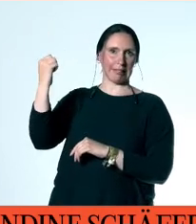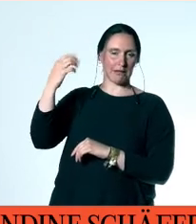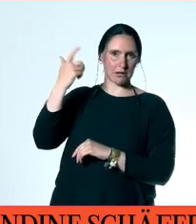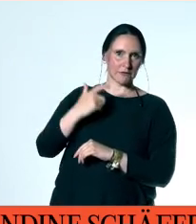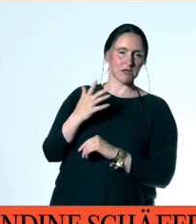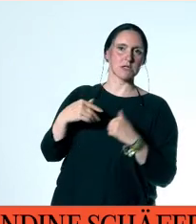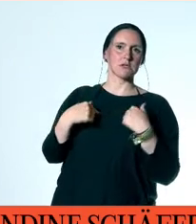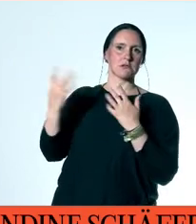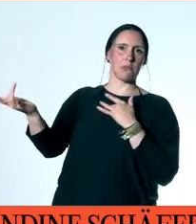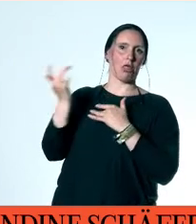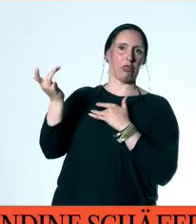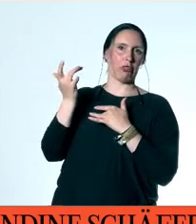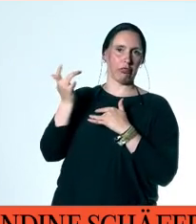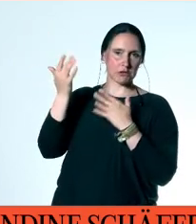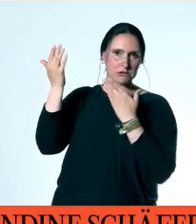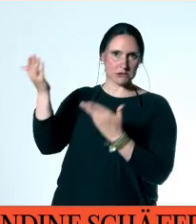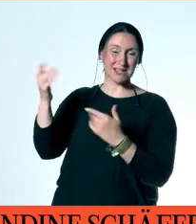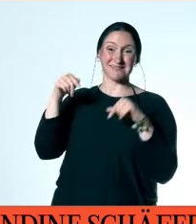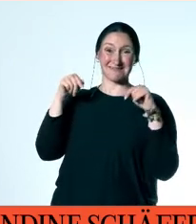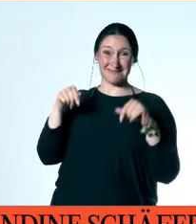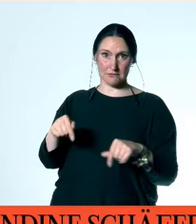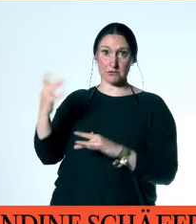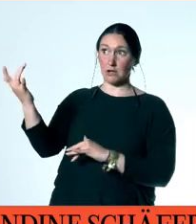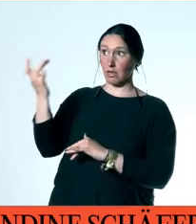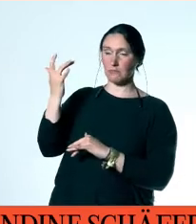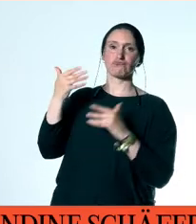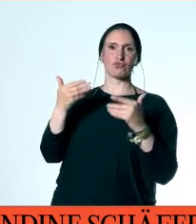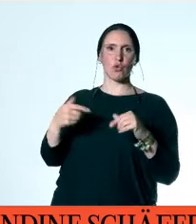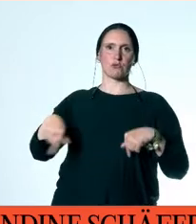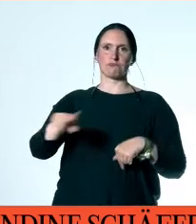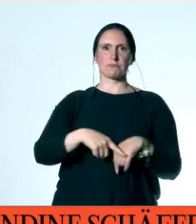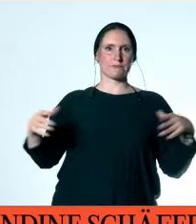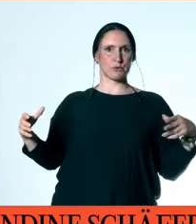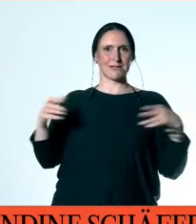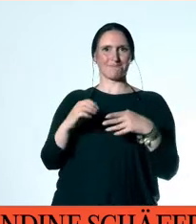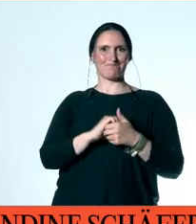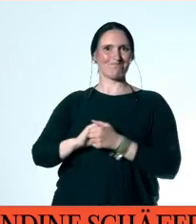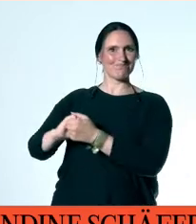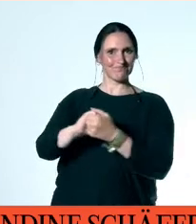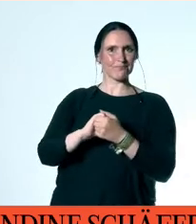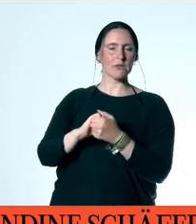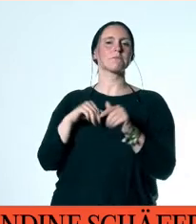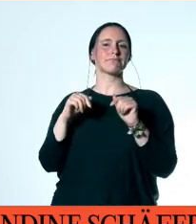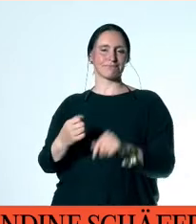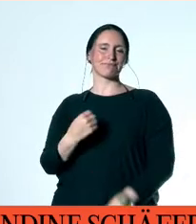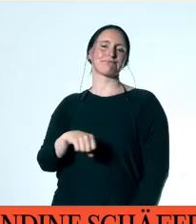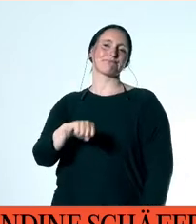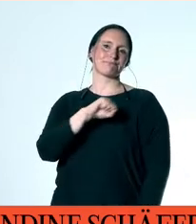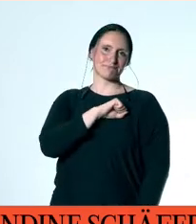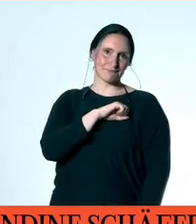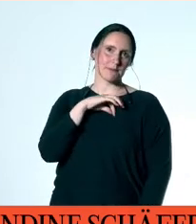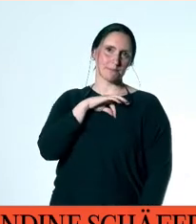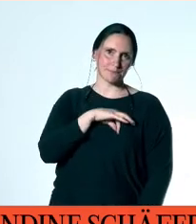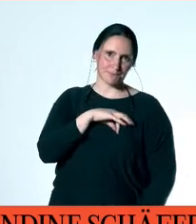lot. Natürlich ist ein Kollektiv nicht die perfekte Situation oder unser Kollektiv